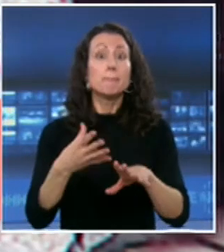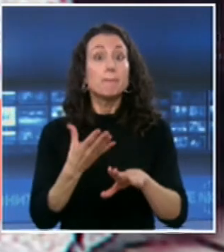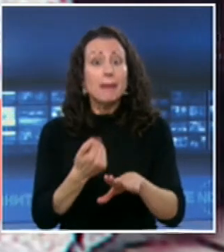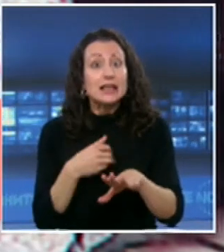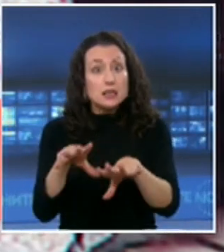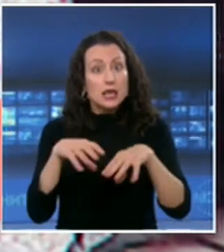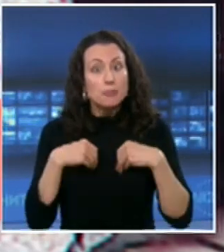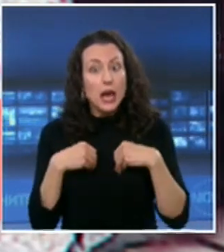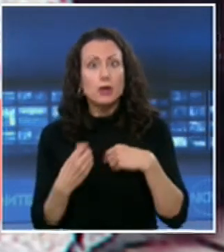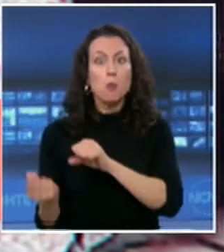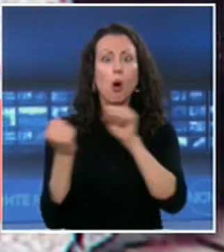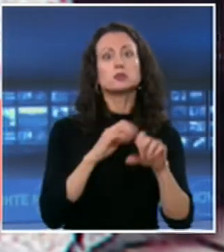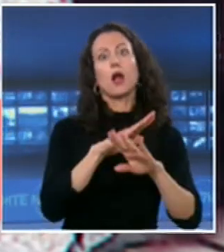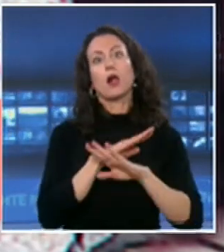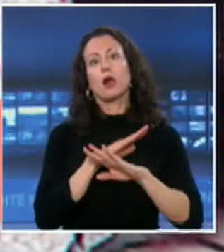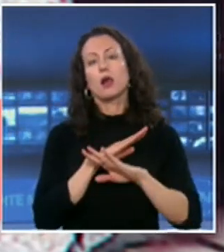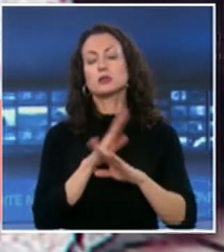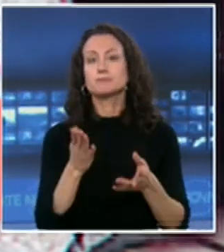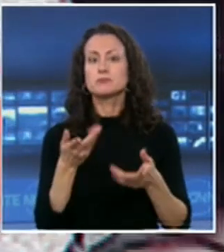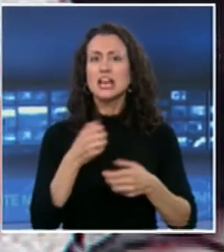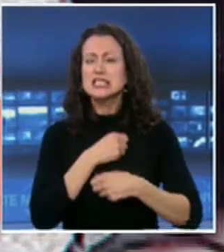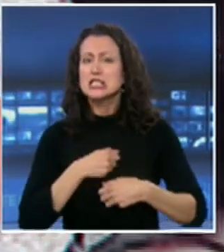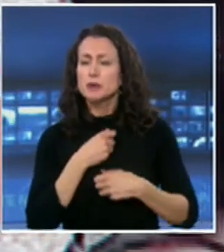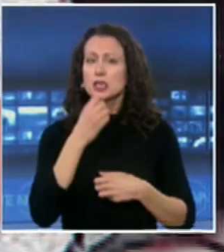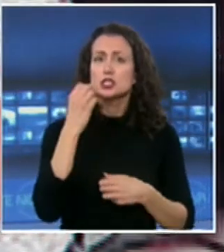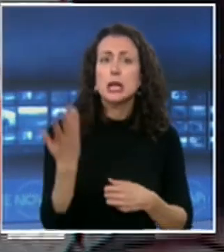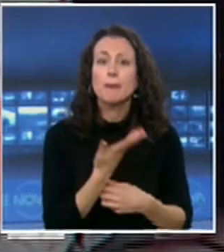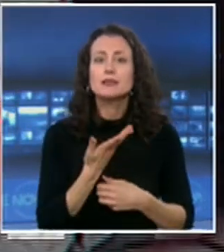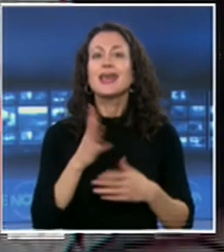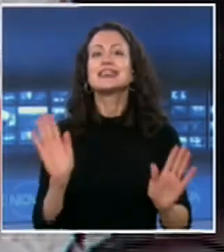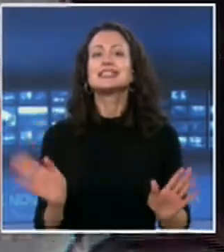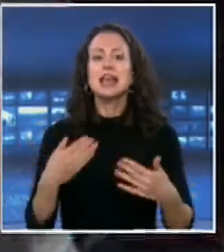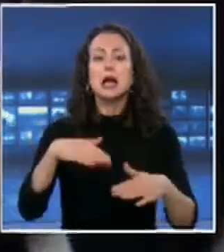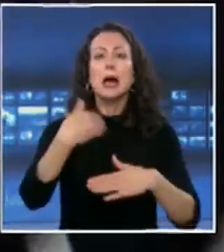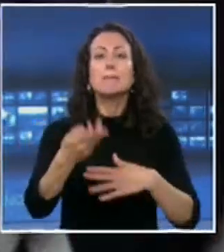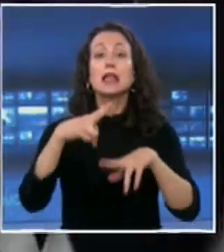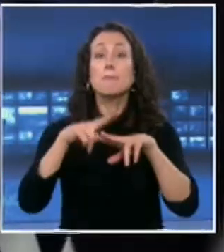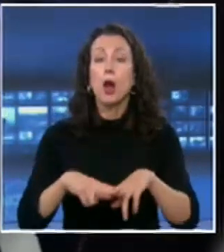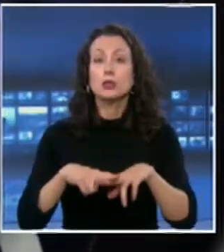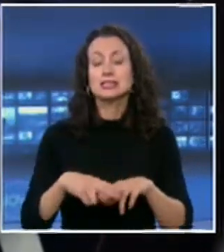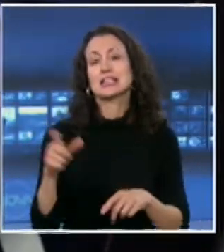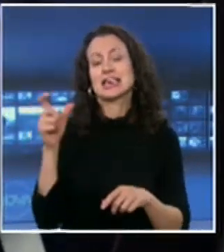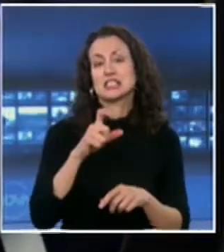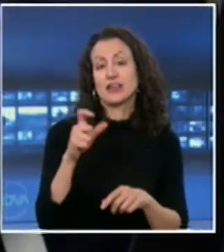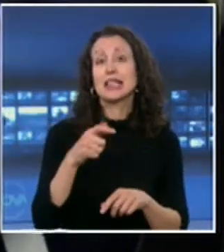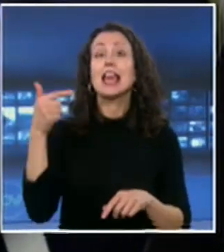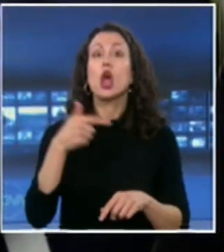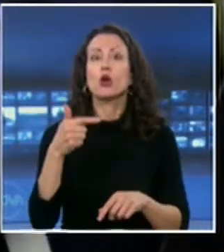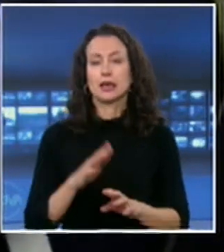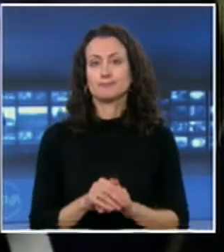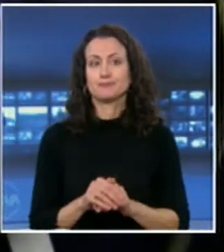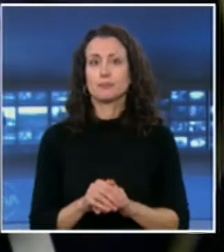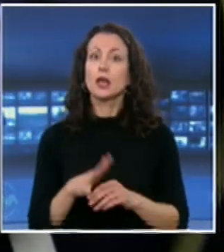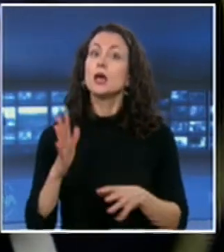Драматичните събития се разиграха пред COVID-отделението на най-голямата болница в Южна България, Свети Георги. Междувременно здравните власти у нас